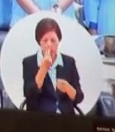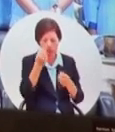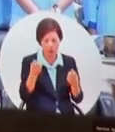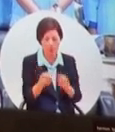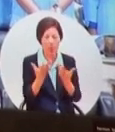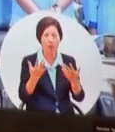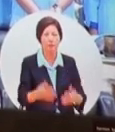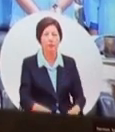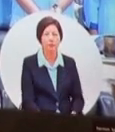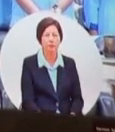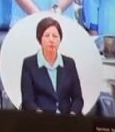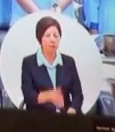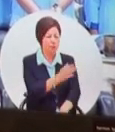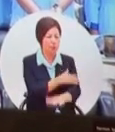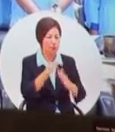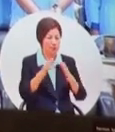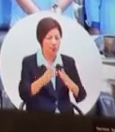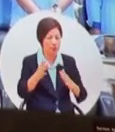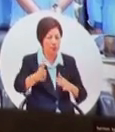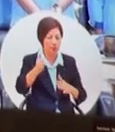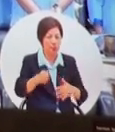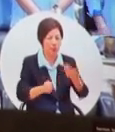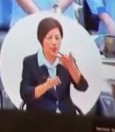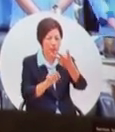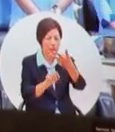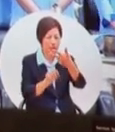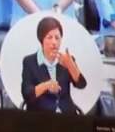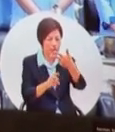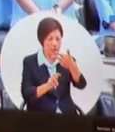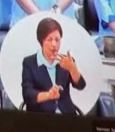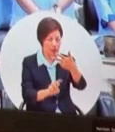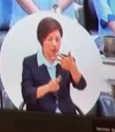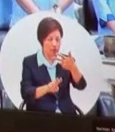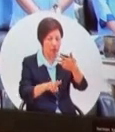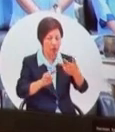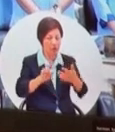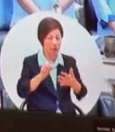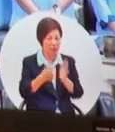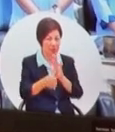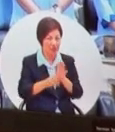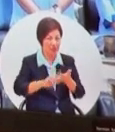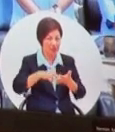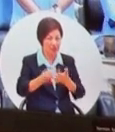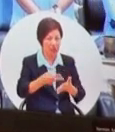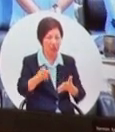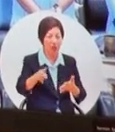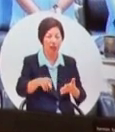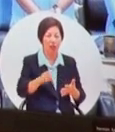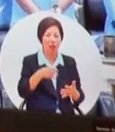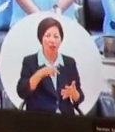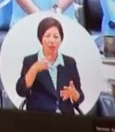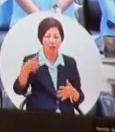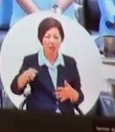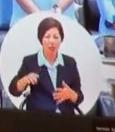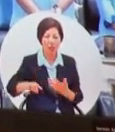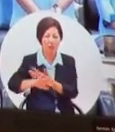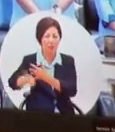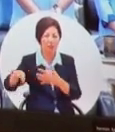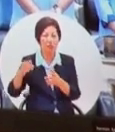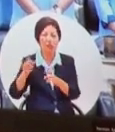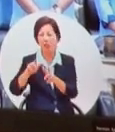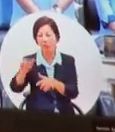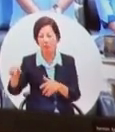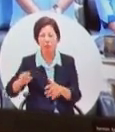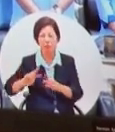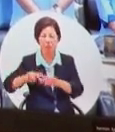局政府连731的名称他都可以改，那他还有什么不能改的东西呢？是不是？在我们